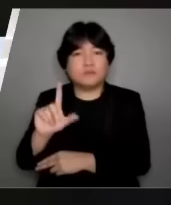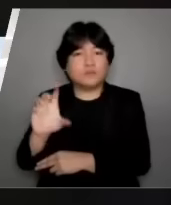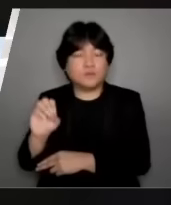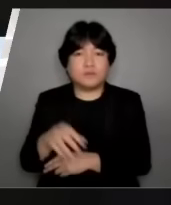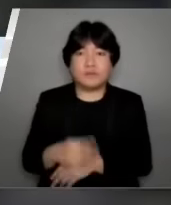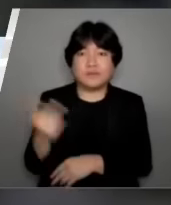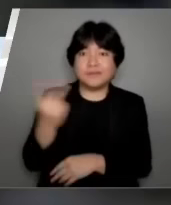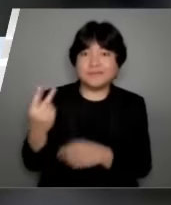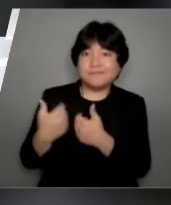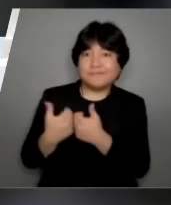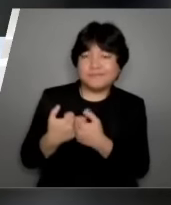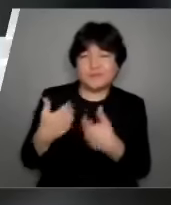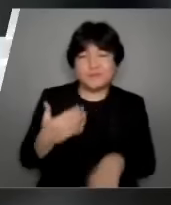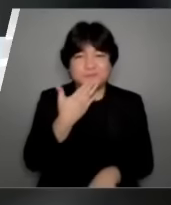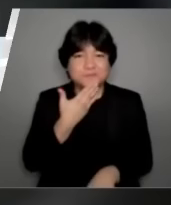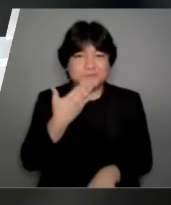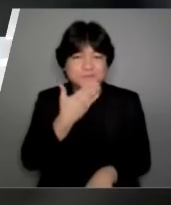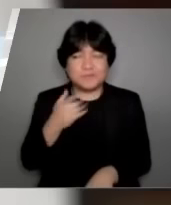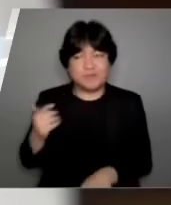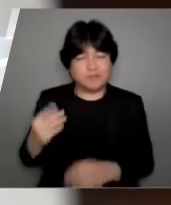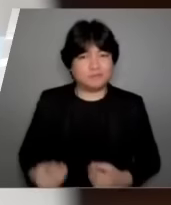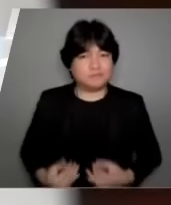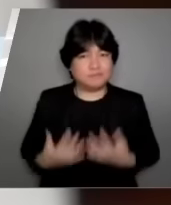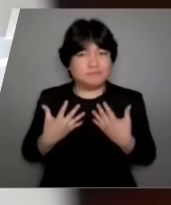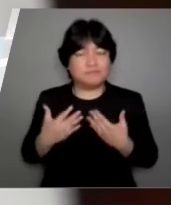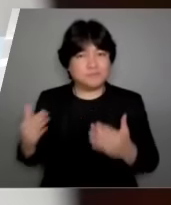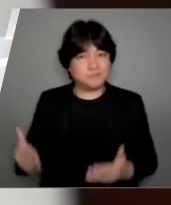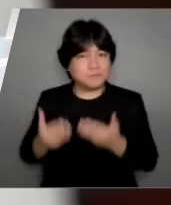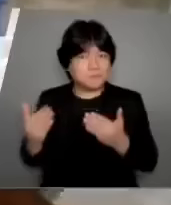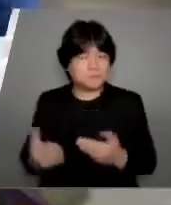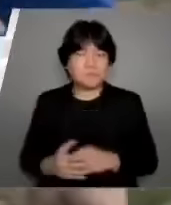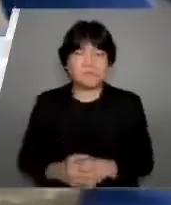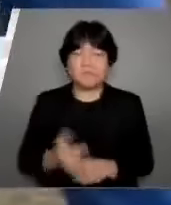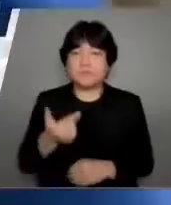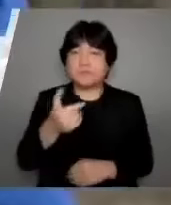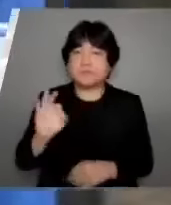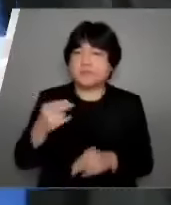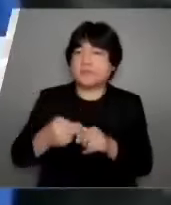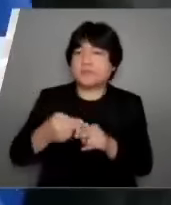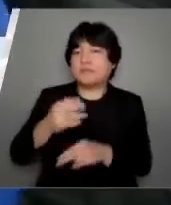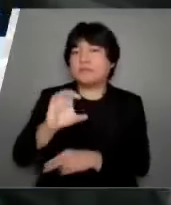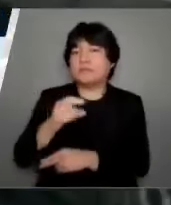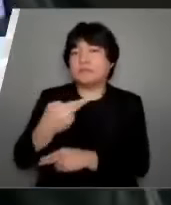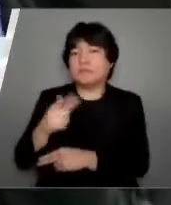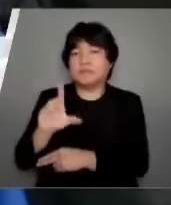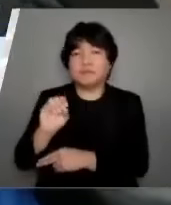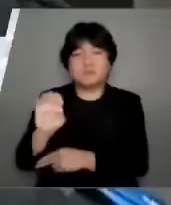itinuturing niyang inspirasyon at pahinga ang girlfriend na si Chloe.